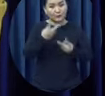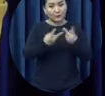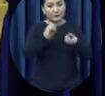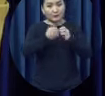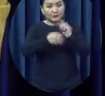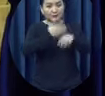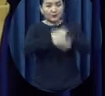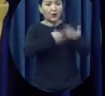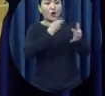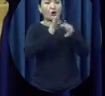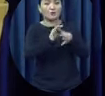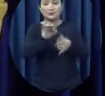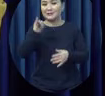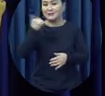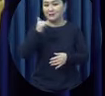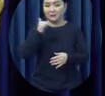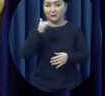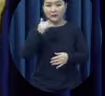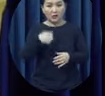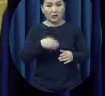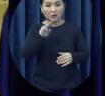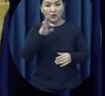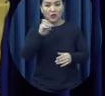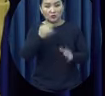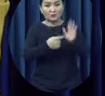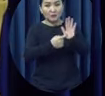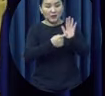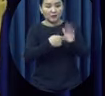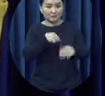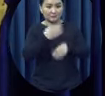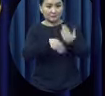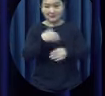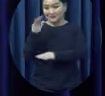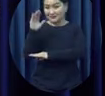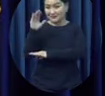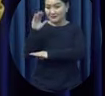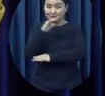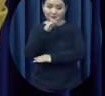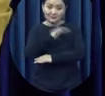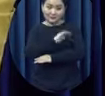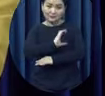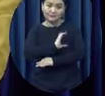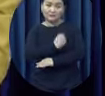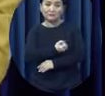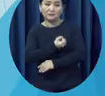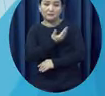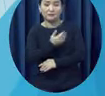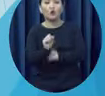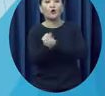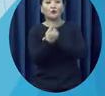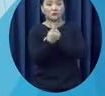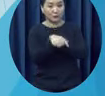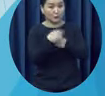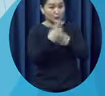тий заримдаа тэр тохиолдож байгаа үйл явдлаас хэд давуусан байдлаар сэтгэл хөдлөл гаргадаг нь энэ насны сэтгэл зүйн онцлог байх нэ. Тэгэхээр одоо тэр үйл